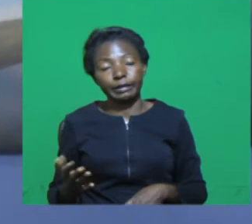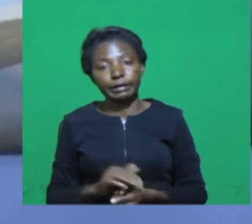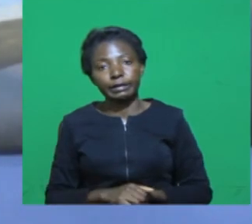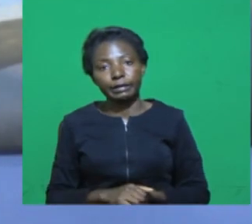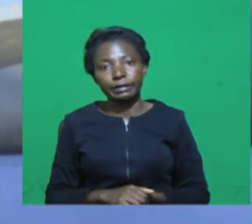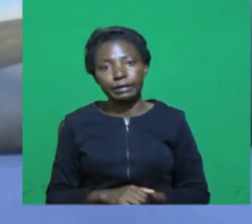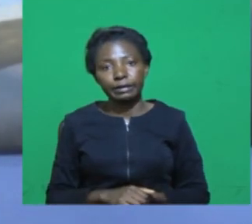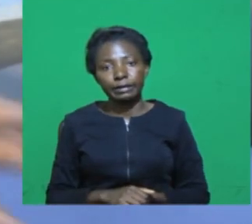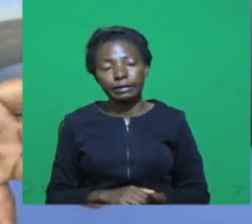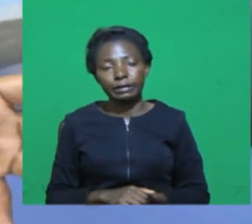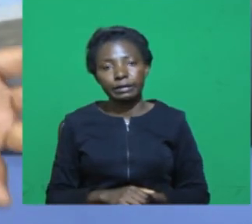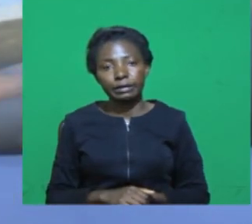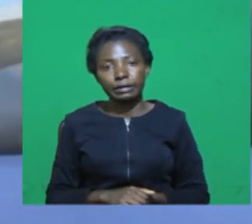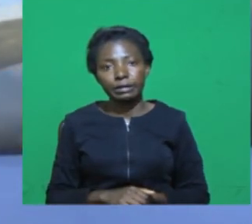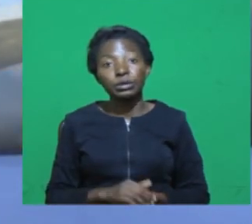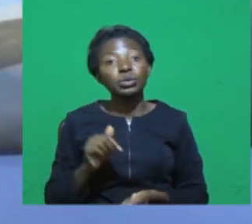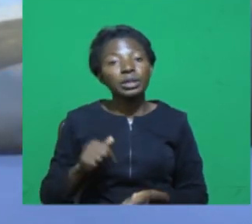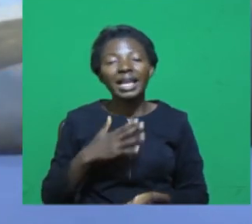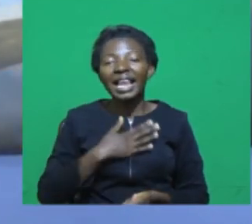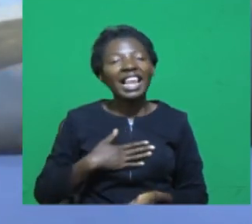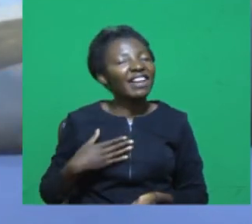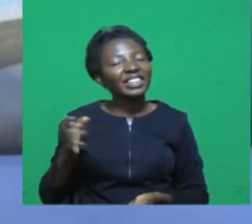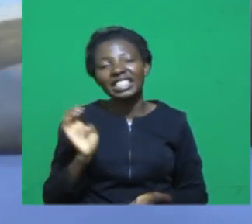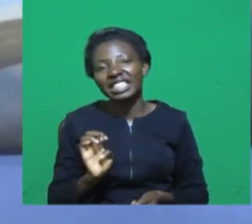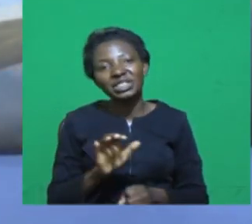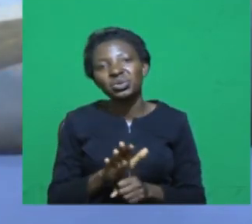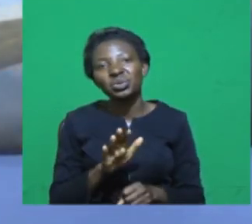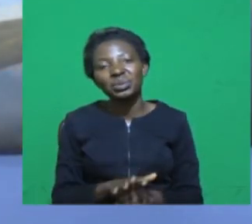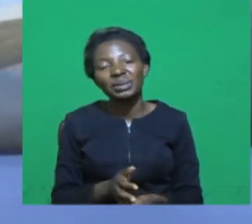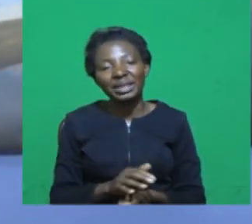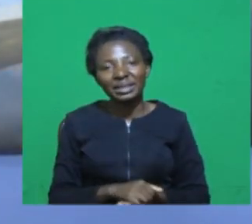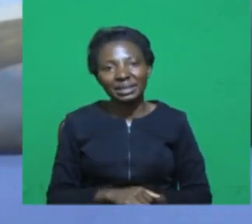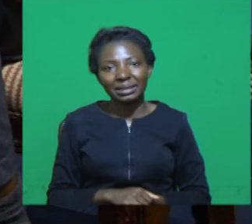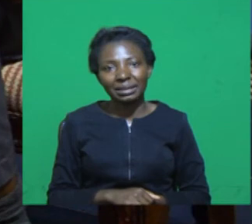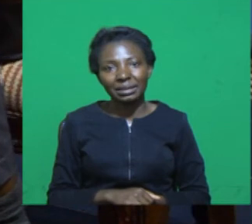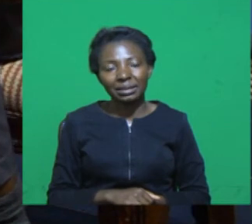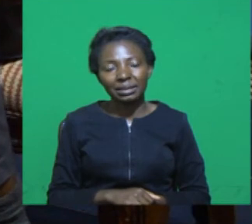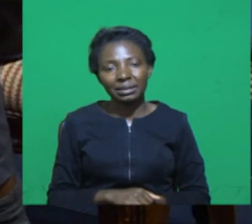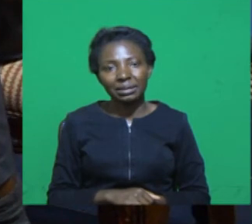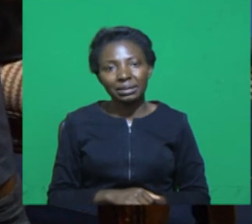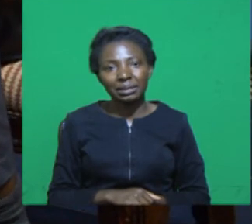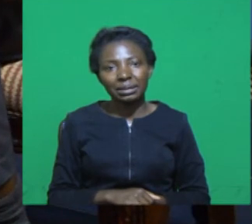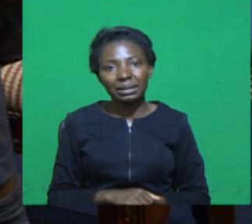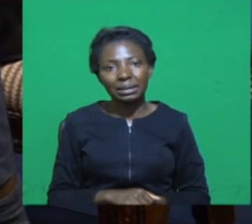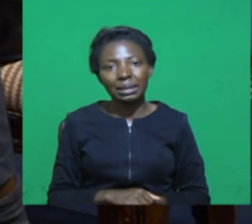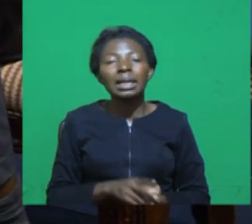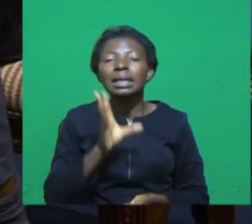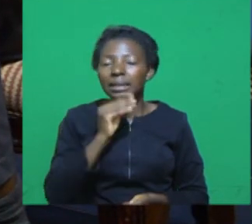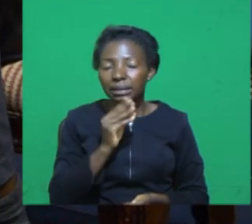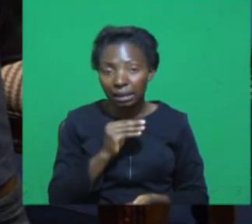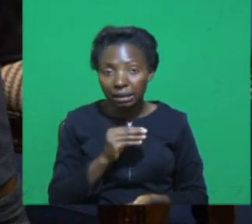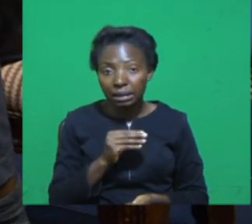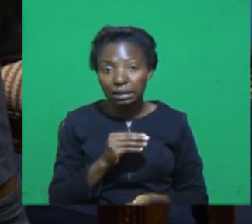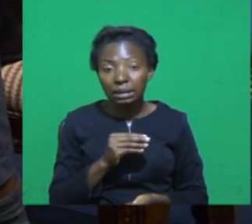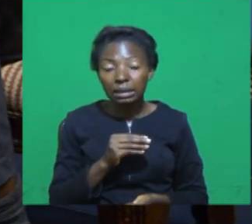Thank you. Nasi sorry, ndiri kunyanyodaka chirungu. Ameno zvangondibatawo. Vari kunzi regai marudzi